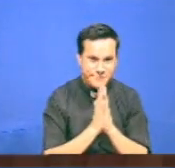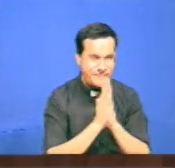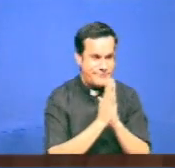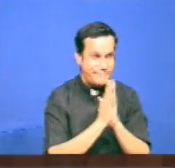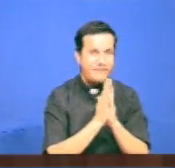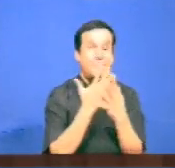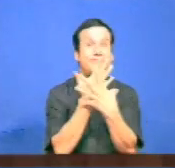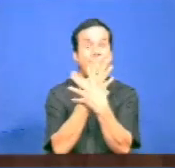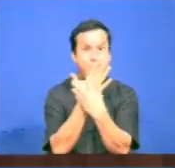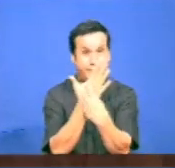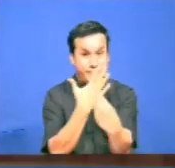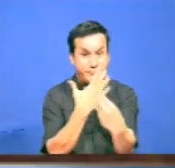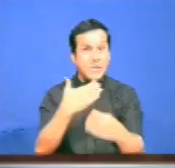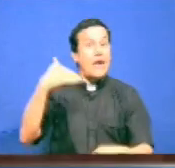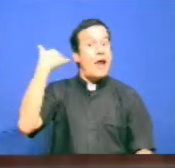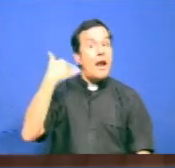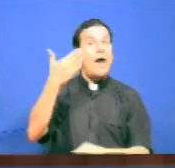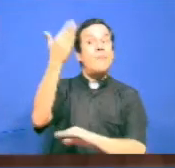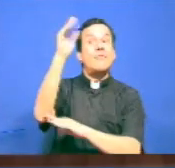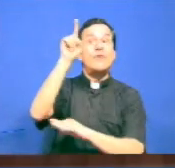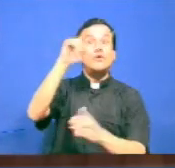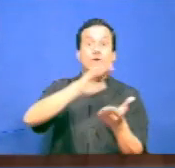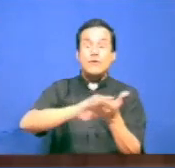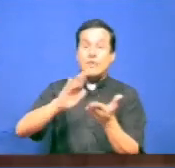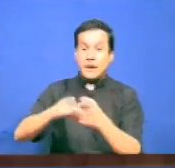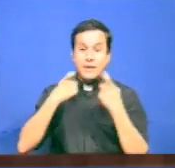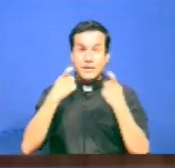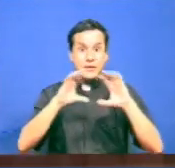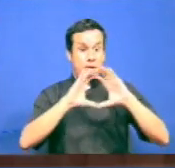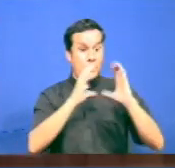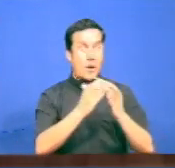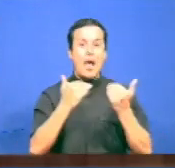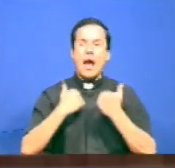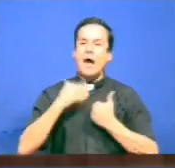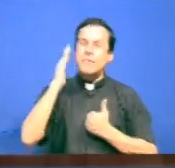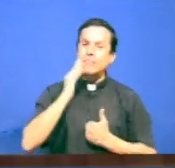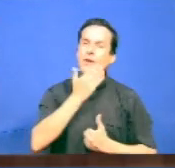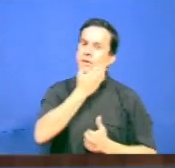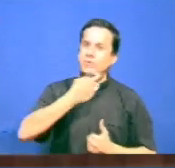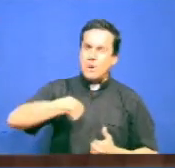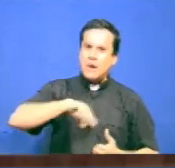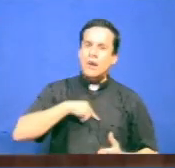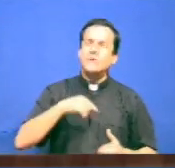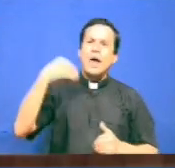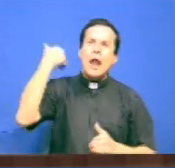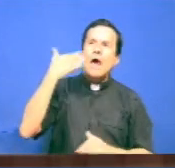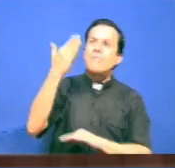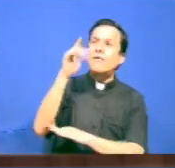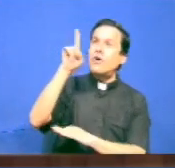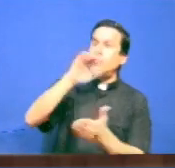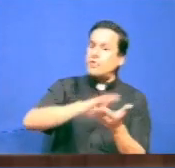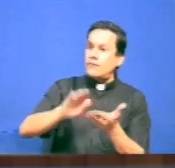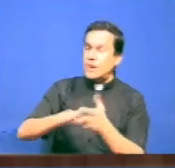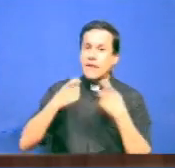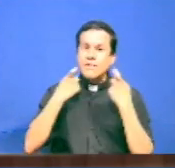Mwana kondoo wa Mungu, uondoaye dhambi za dunia, utuhurumie. Mwana kondoo wa Mungu,